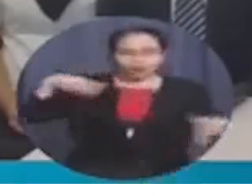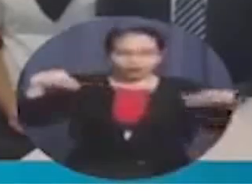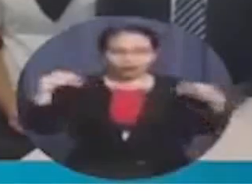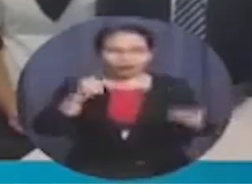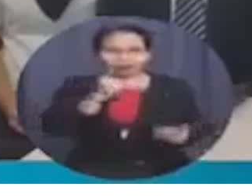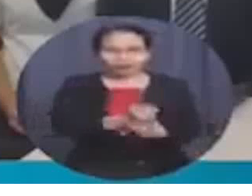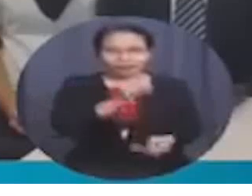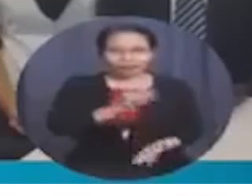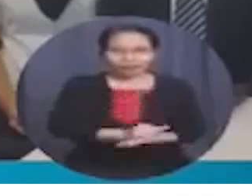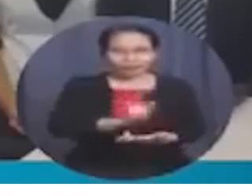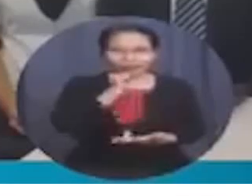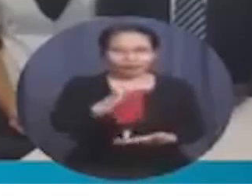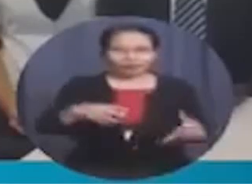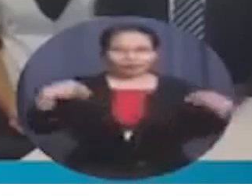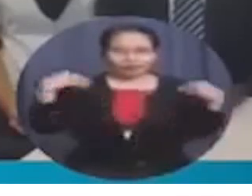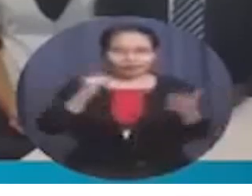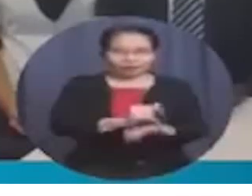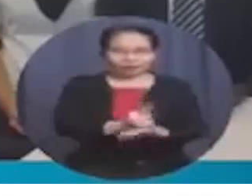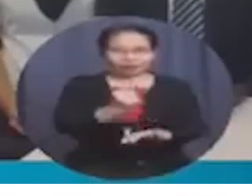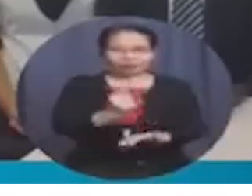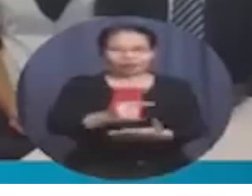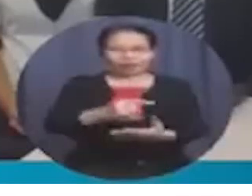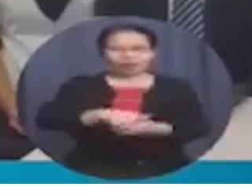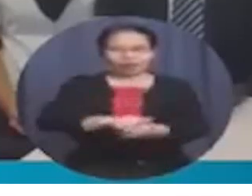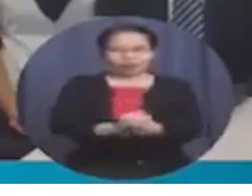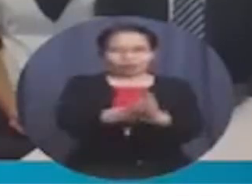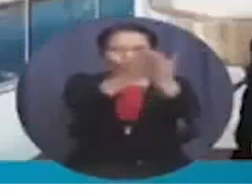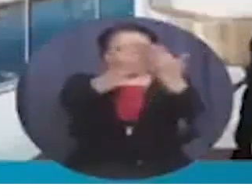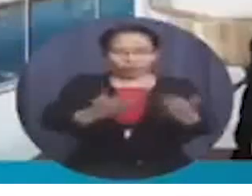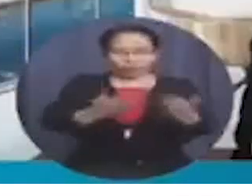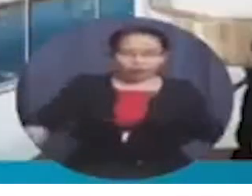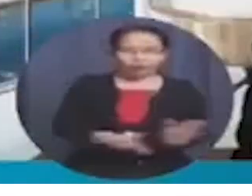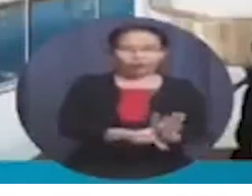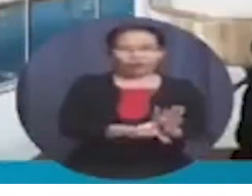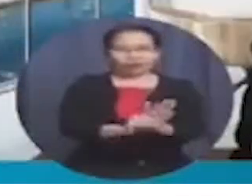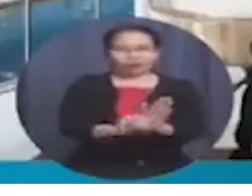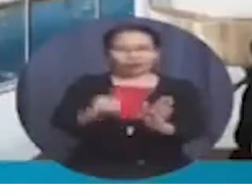yan, totoo na yan? Nasa Biblia yan, bawal ng Diyos yan eh.